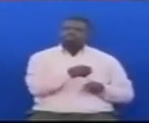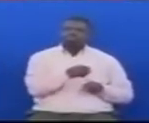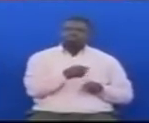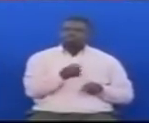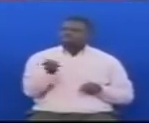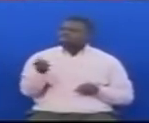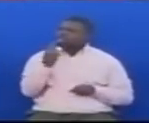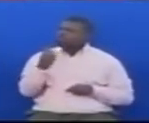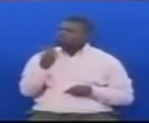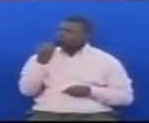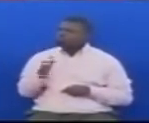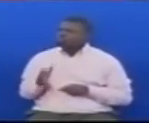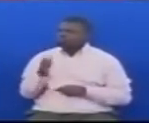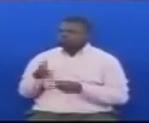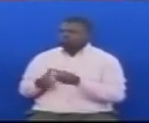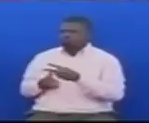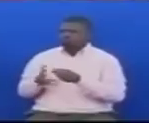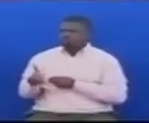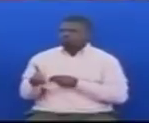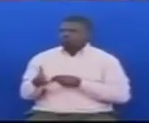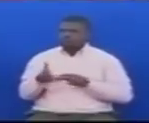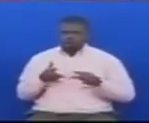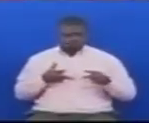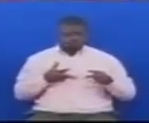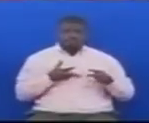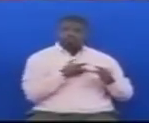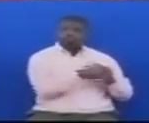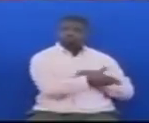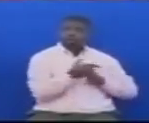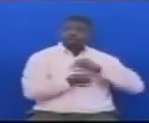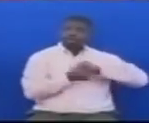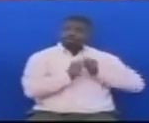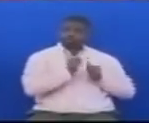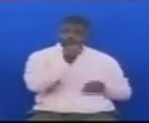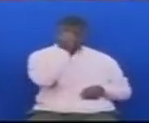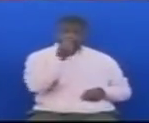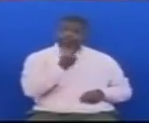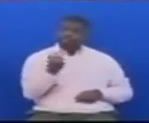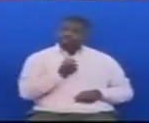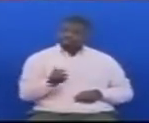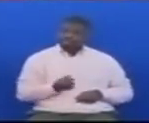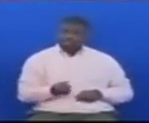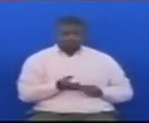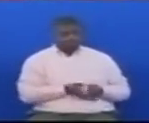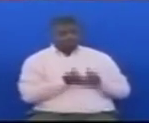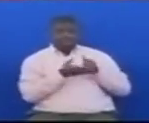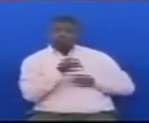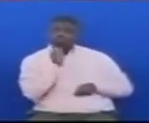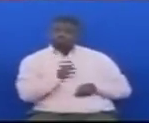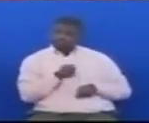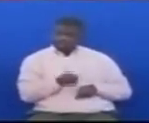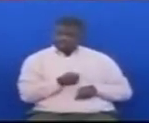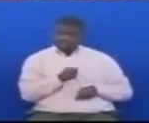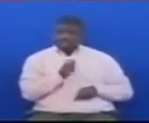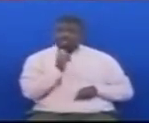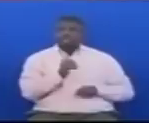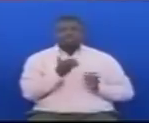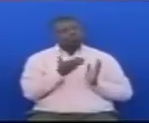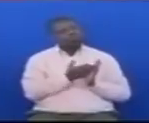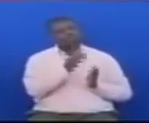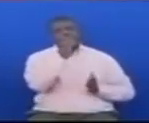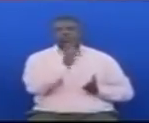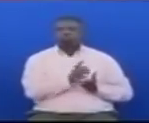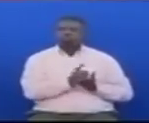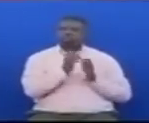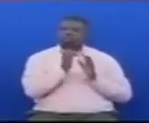muhimu sana wa kutanzua kuporomoka kwa elimu ya Tanzania. Na katika hili, Mheshimiwa Naibu Spika, naomba nimpe nimuombee dua njema mdogo wangu